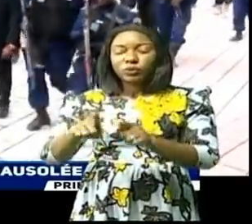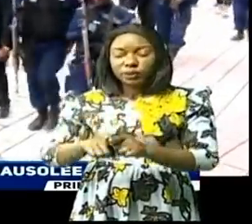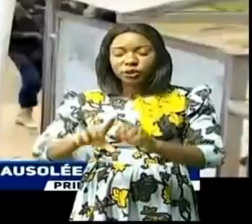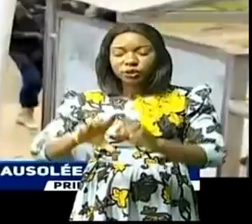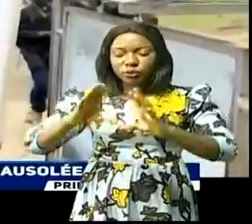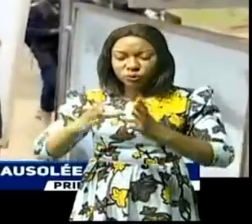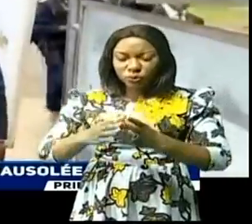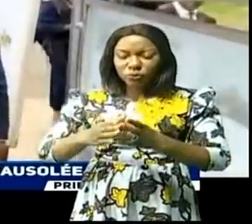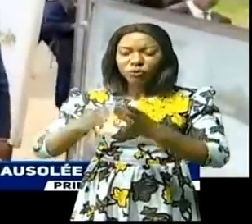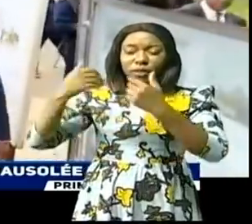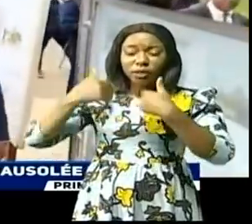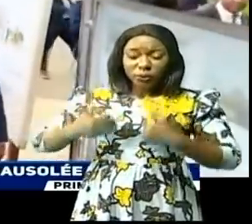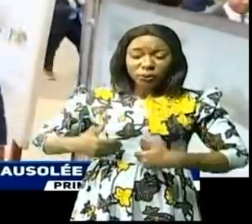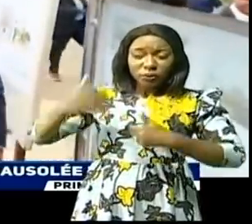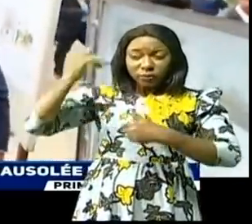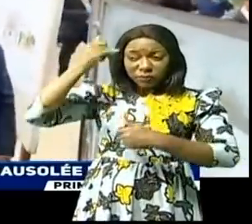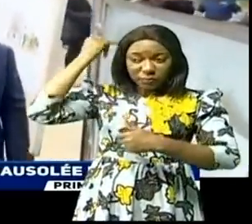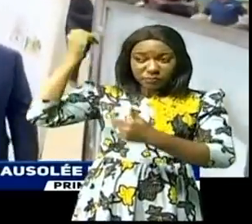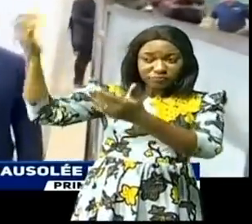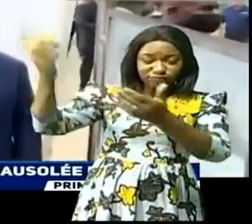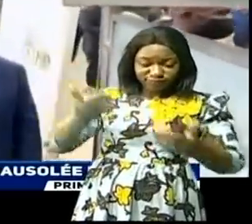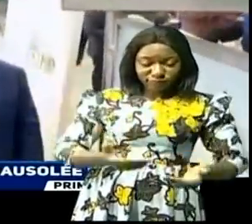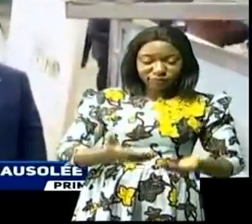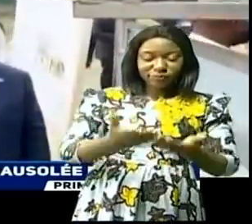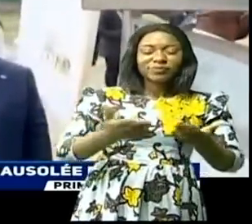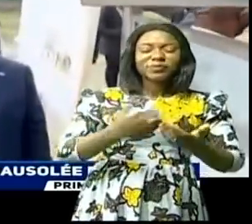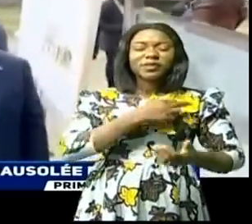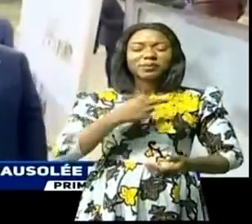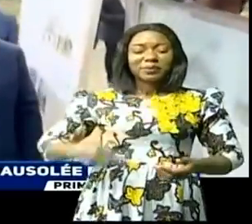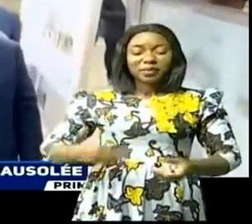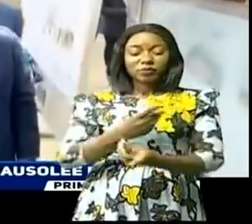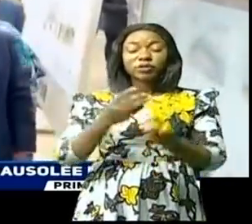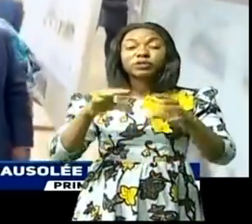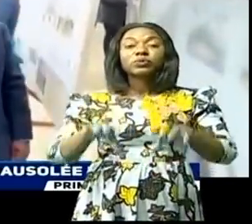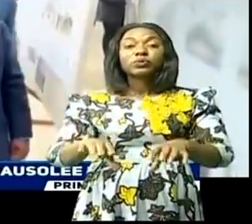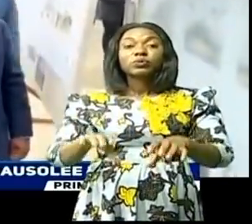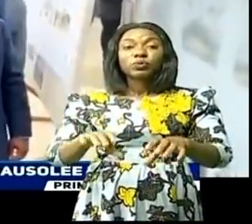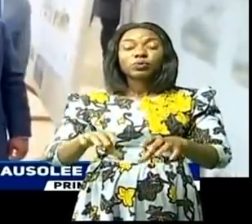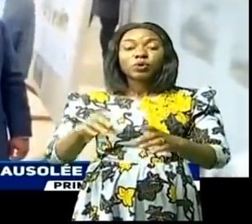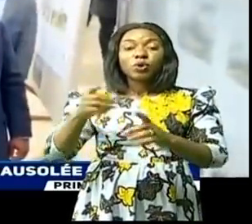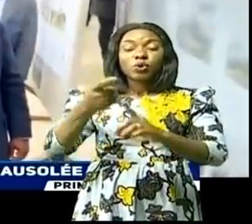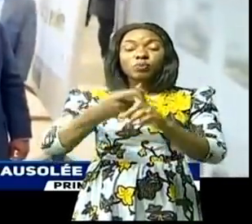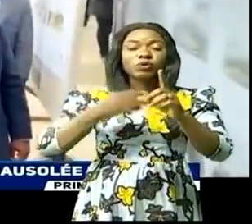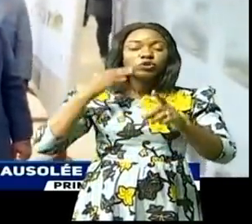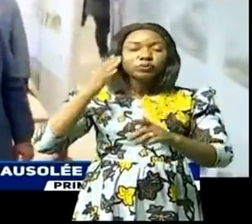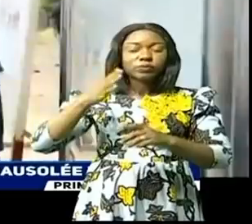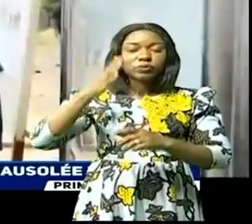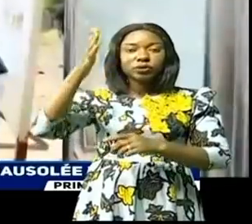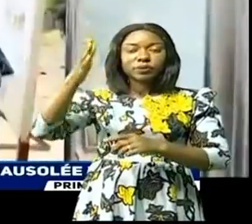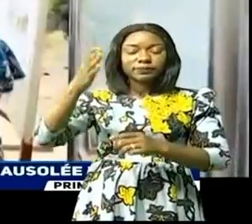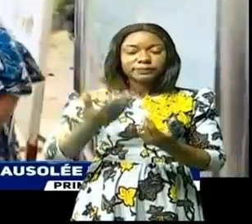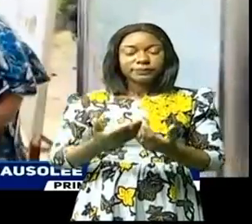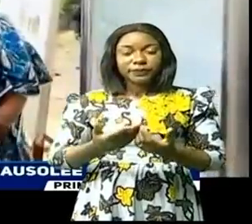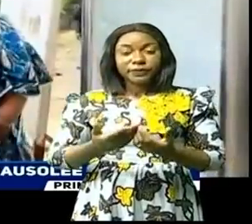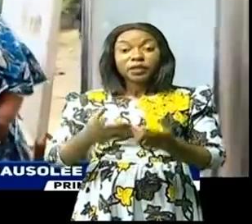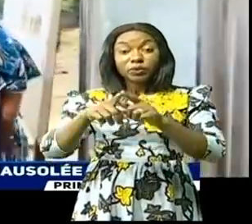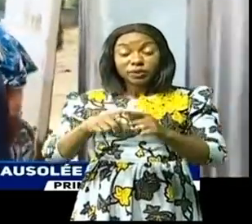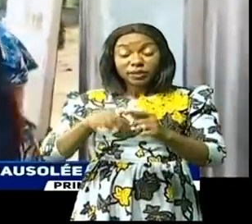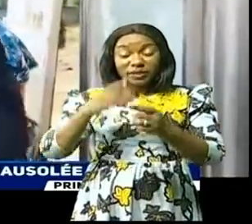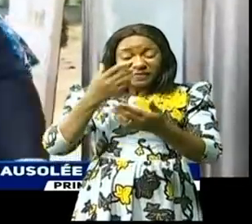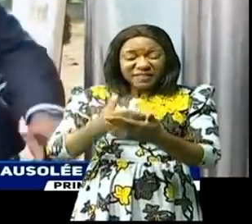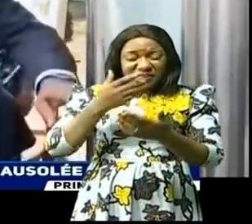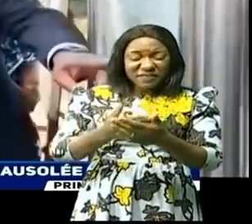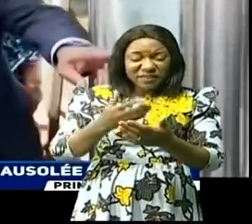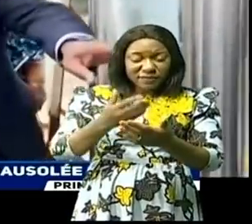de Patrice Emery Lumumba seront rapatriées en République démocratique du Congo au mois de juin prochain. Fort du calendrier qui presse,